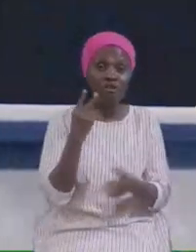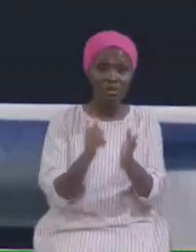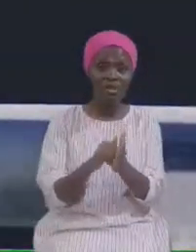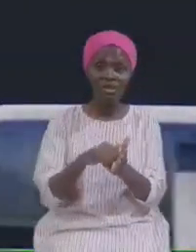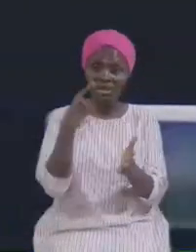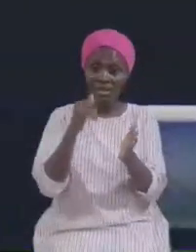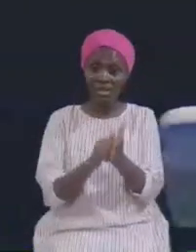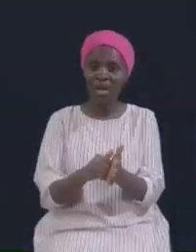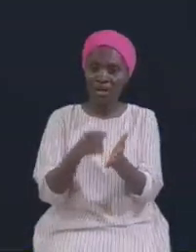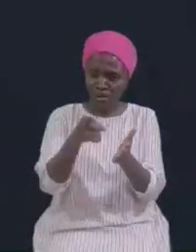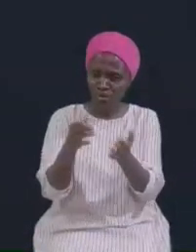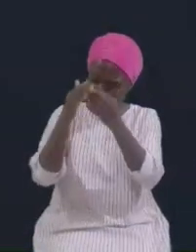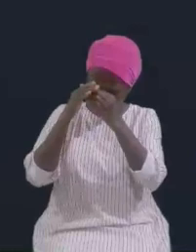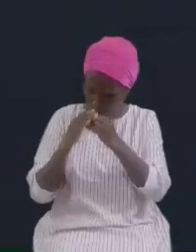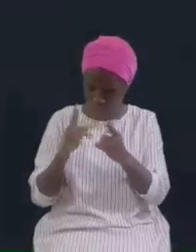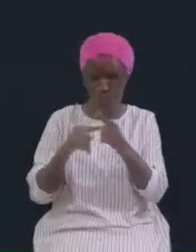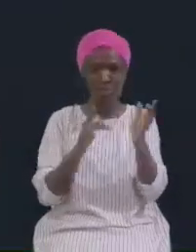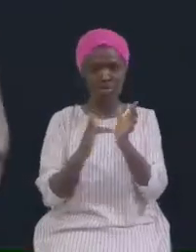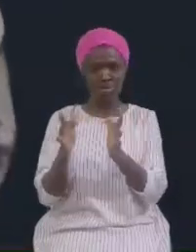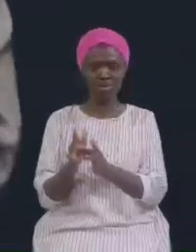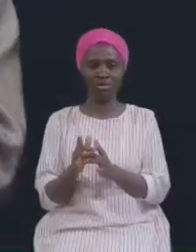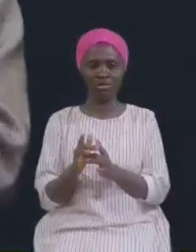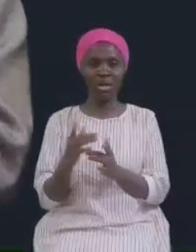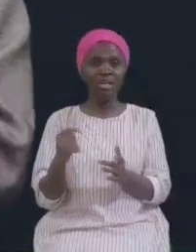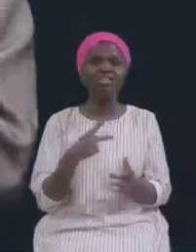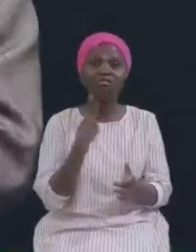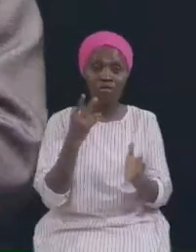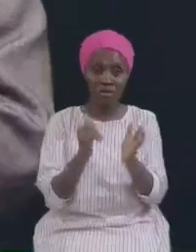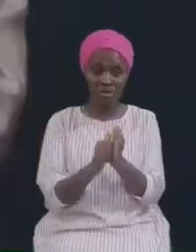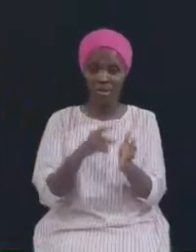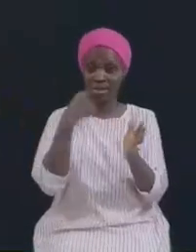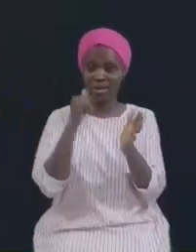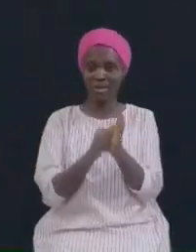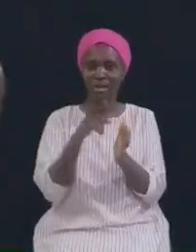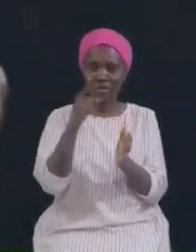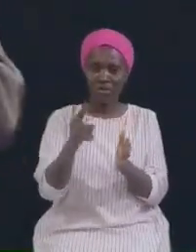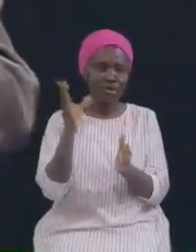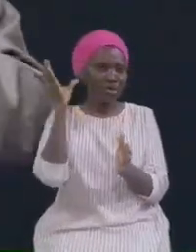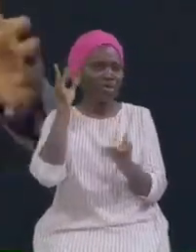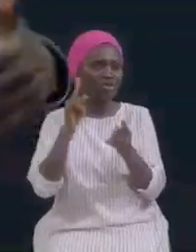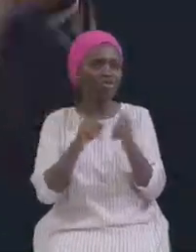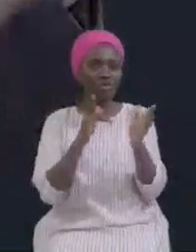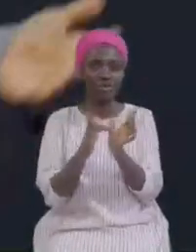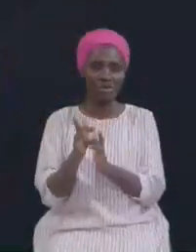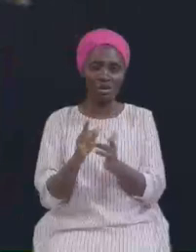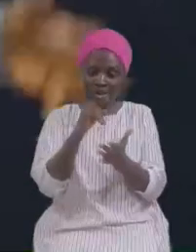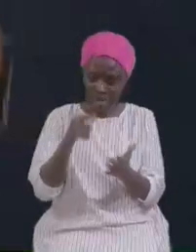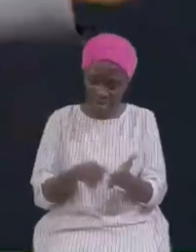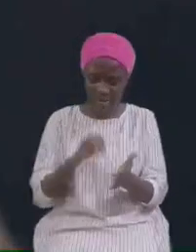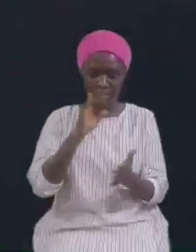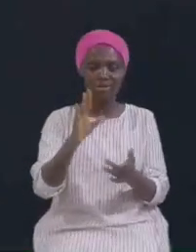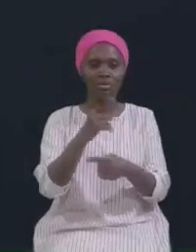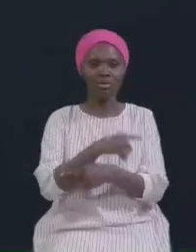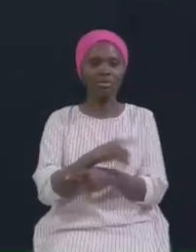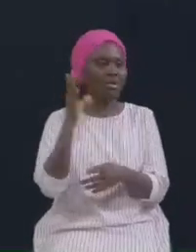Jésus. C'est ton jour. La voix qui te dit, confesse à Jésus. Voici ton jour. Ça, c'est la voix qu'il faut écouter. Mais